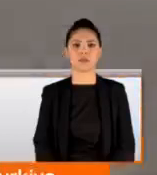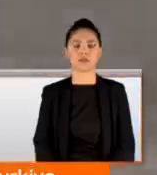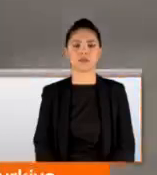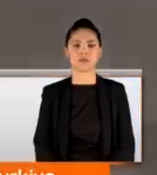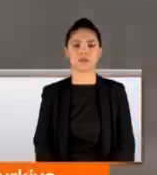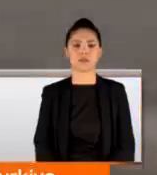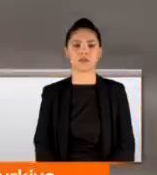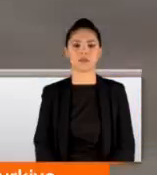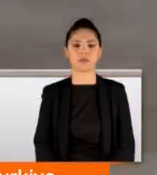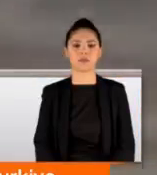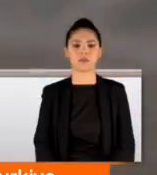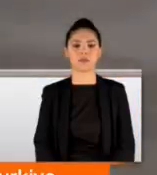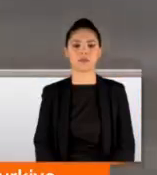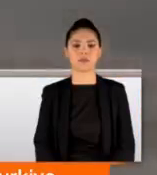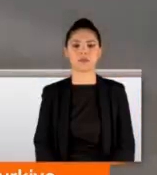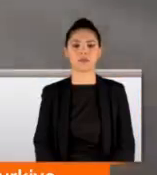Kimse var mı?